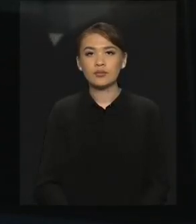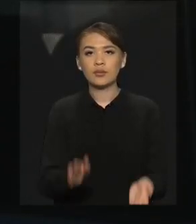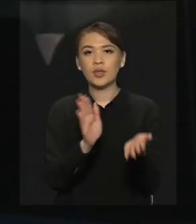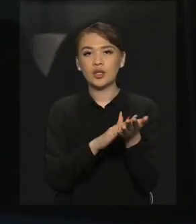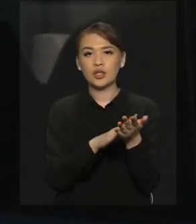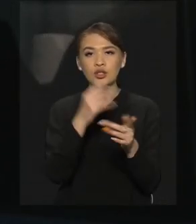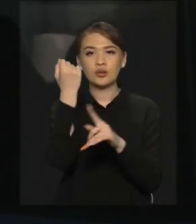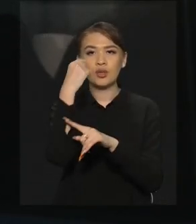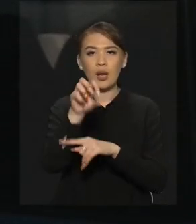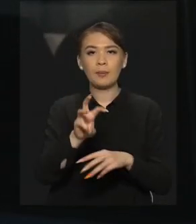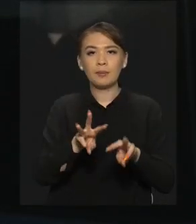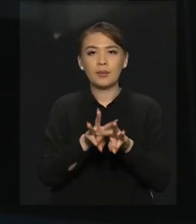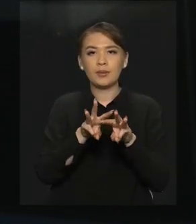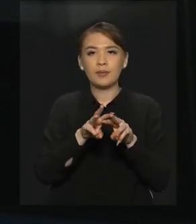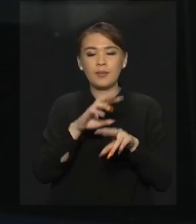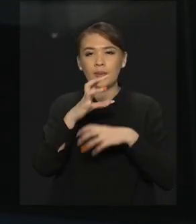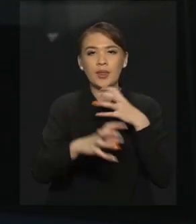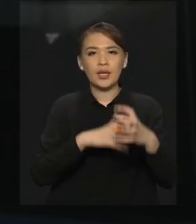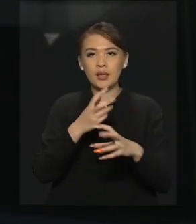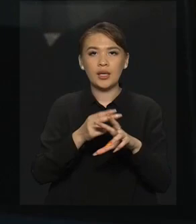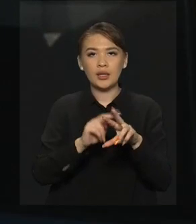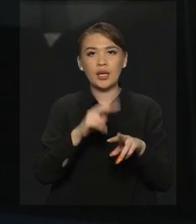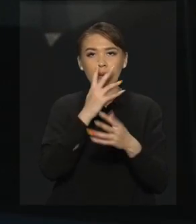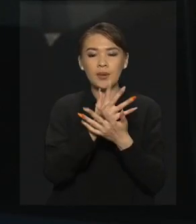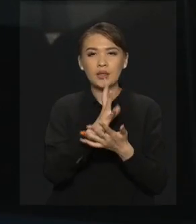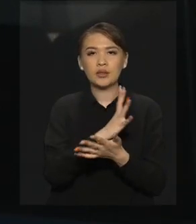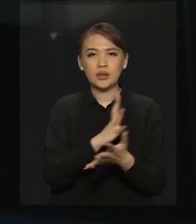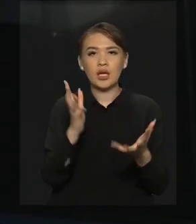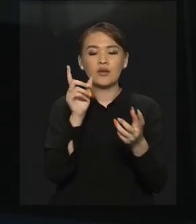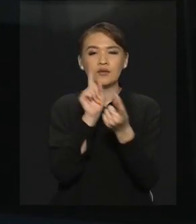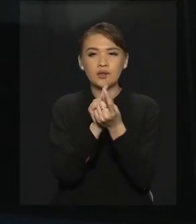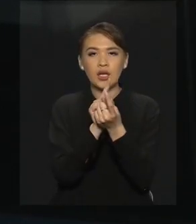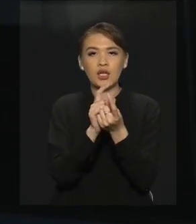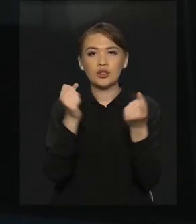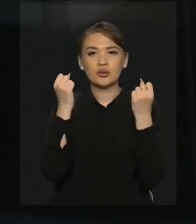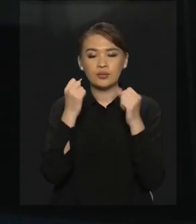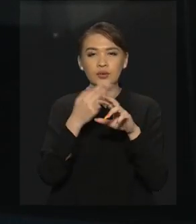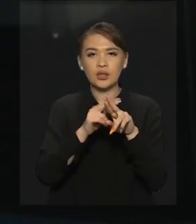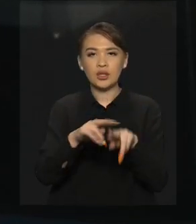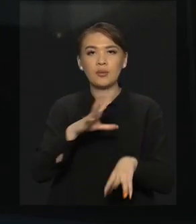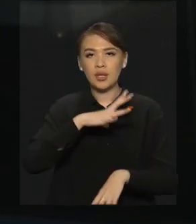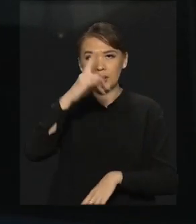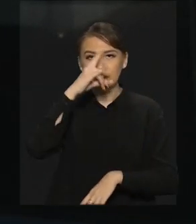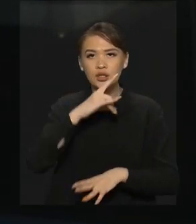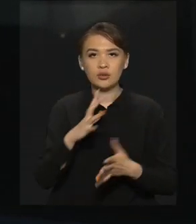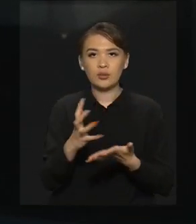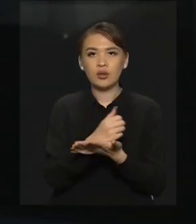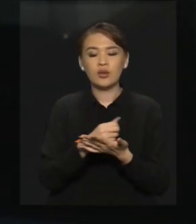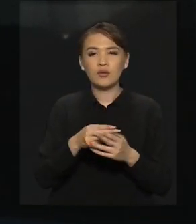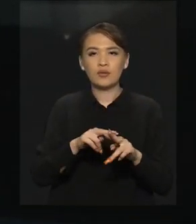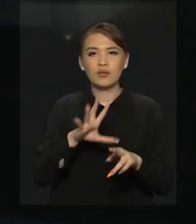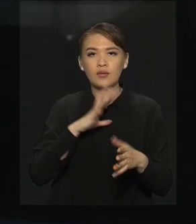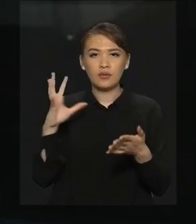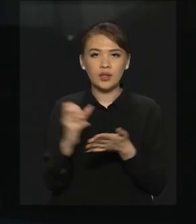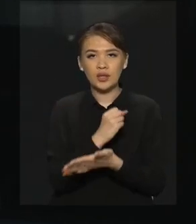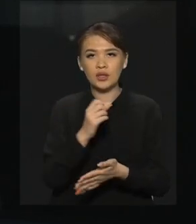Призеров чемпионата мира по боксу принял сегодня Касым-Жомарт Токаев. Напомню, спортсмены казахстанской сборной выиграли в